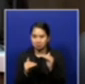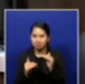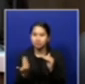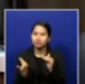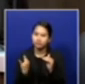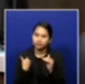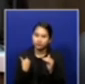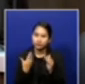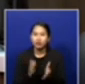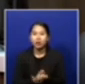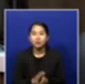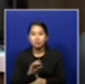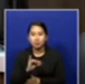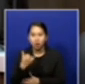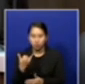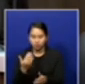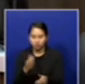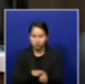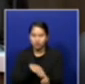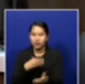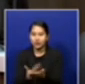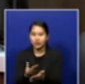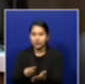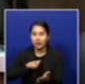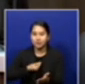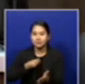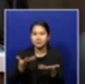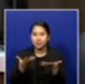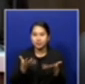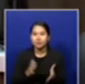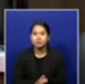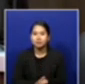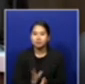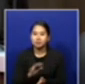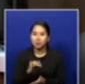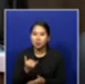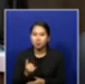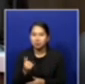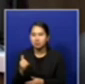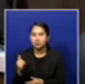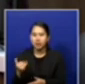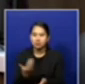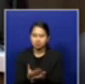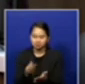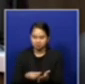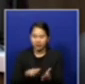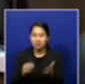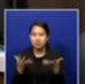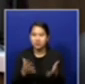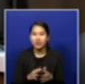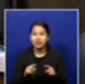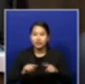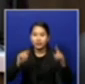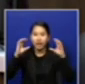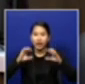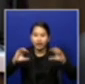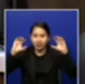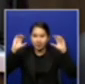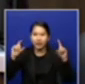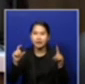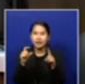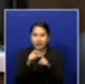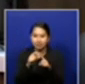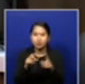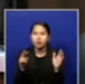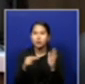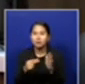ที่ไม่ได้รับการเยียวยาบางรายที่รัฐเยียวยาไม่ทั่วถึงแต่รัฐกลับใช้คำว่าไม่เข้าหลักเก